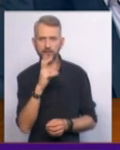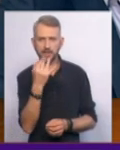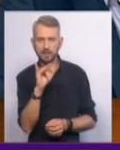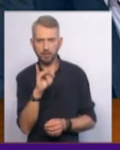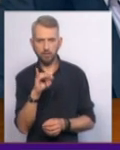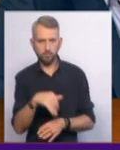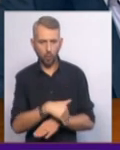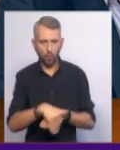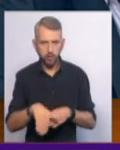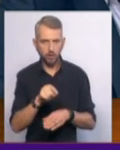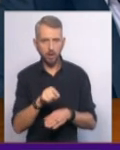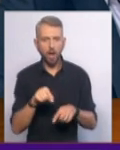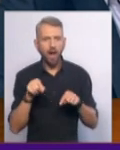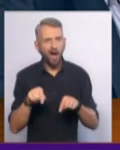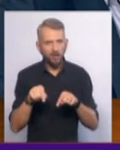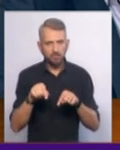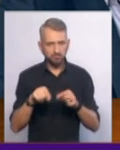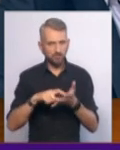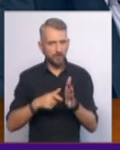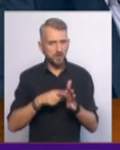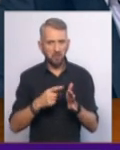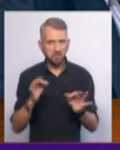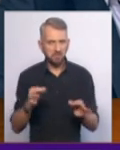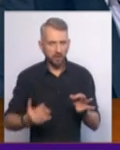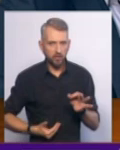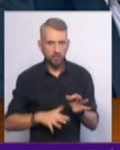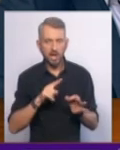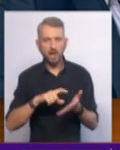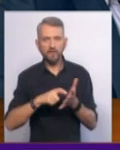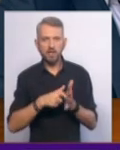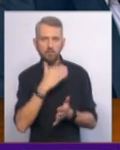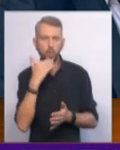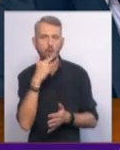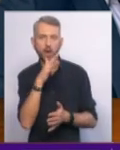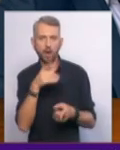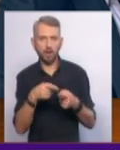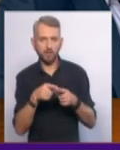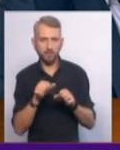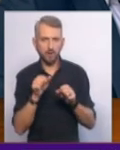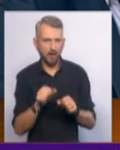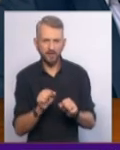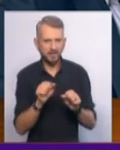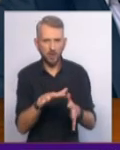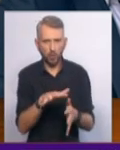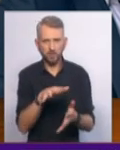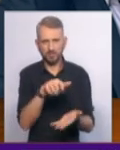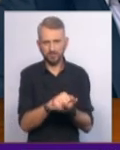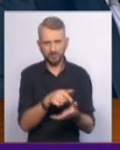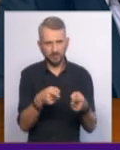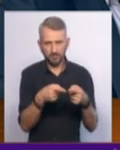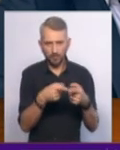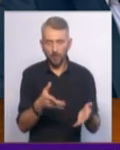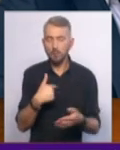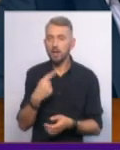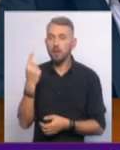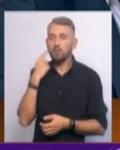не жил и не живет. Эта квартира уже много лет сдается под... Так, для квартиры. Ми почули ваше